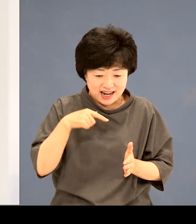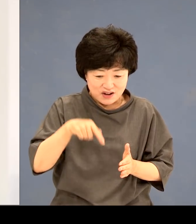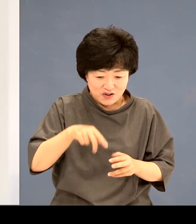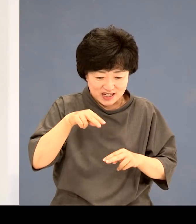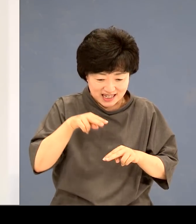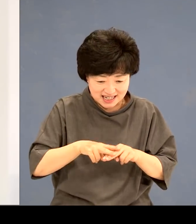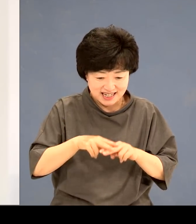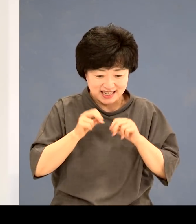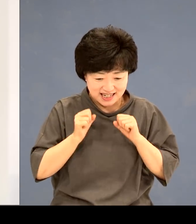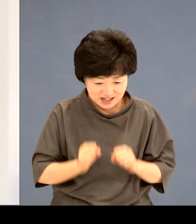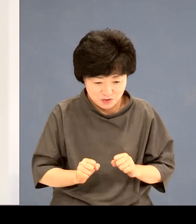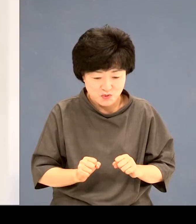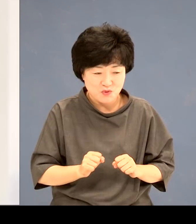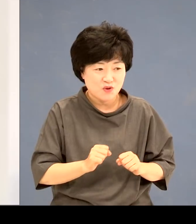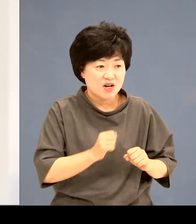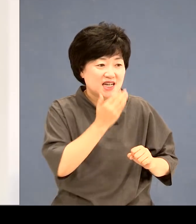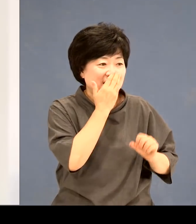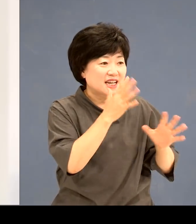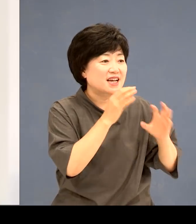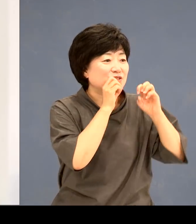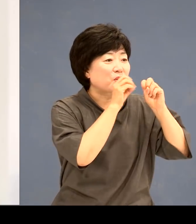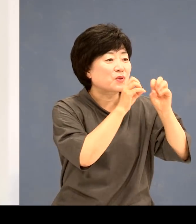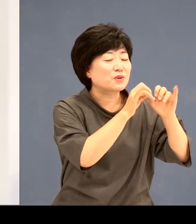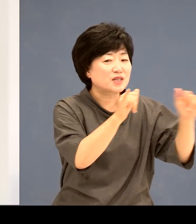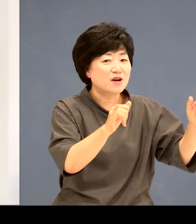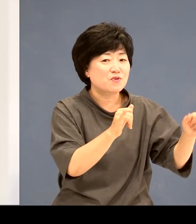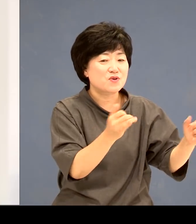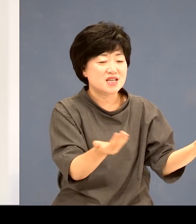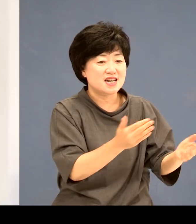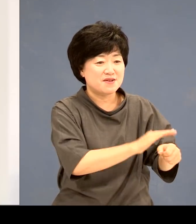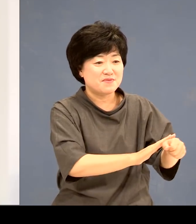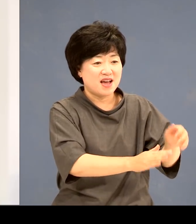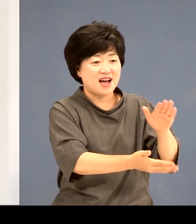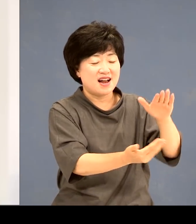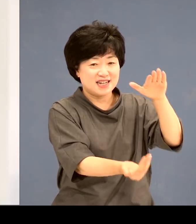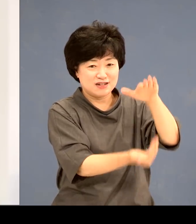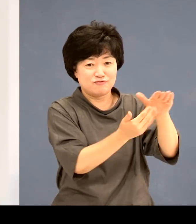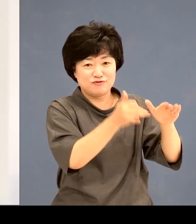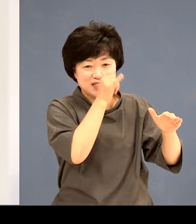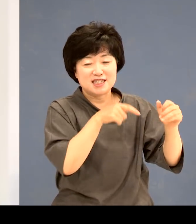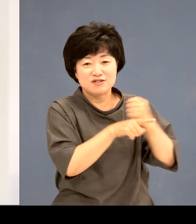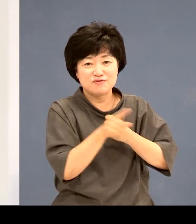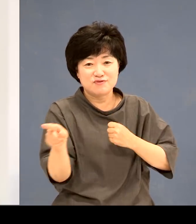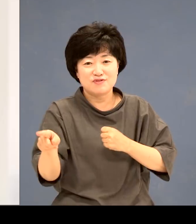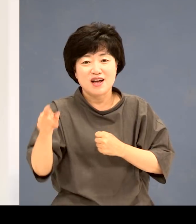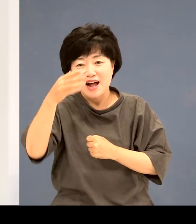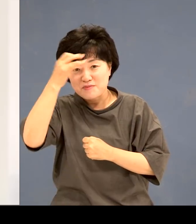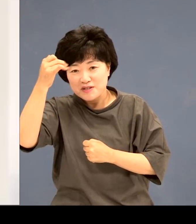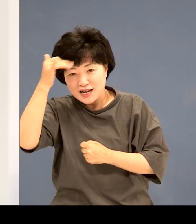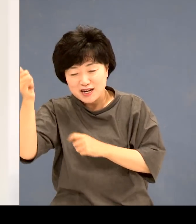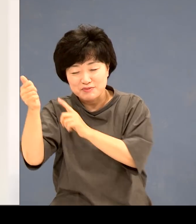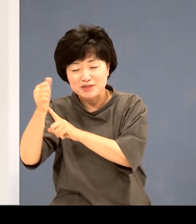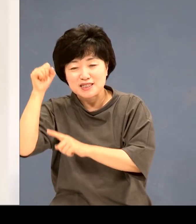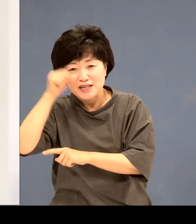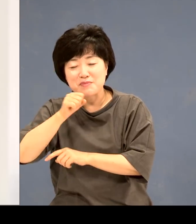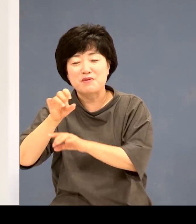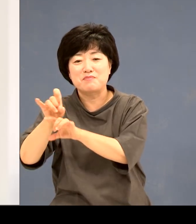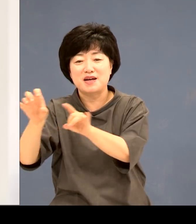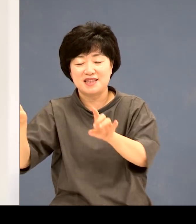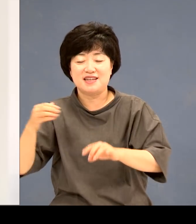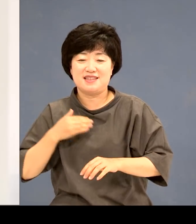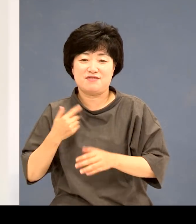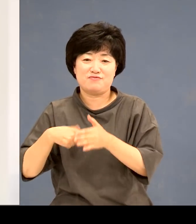제가 이 자리에 지금까지 어쩌면 이스라엘 선교사로 그렇게 할 수 있었던 것도 그 할아버지 할머님들의